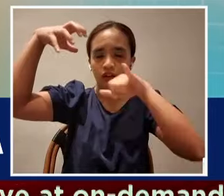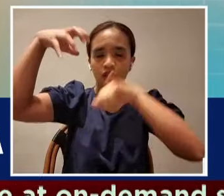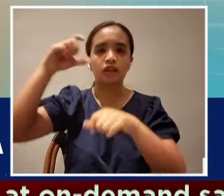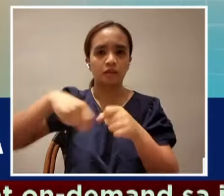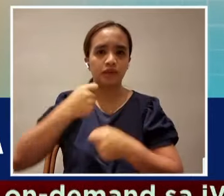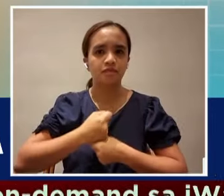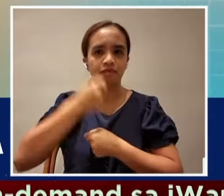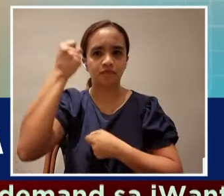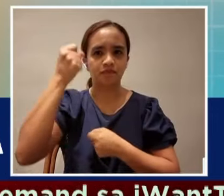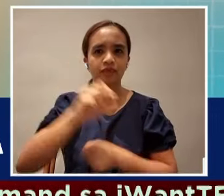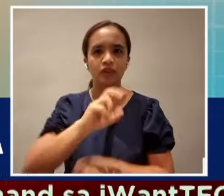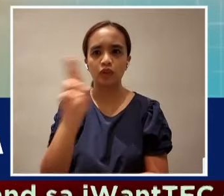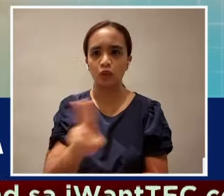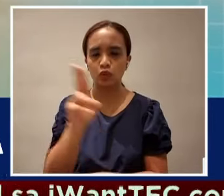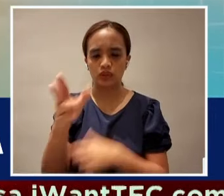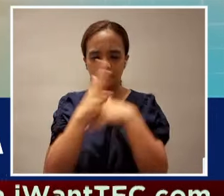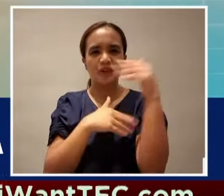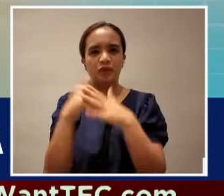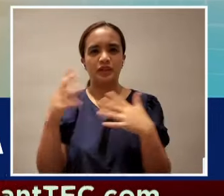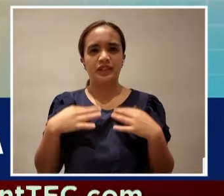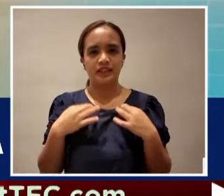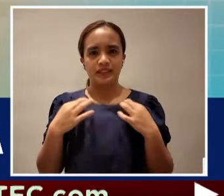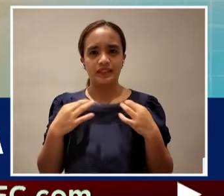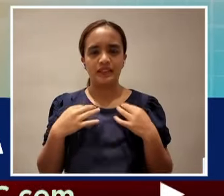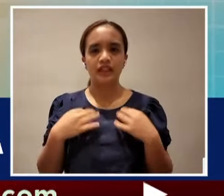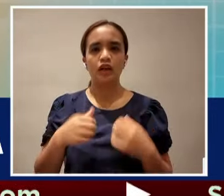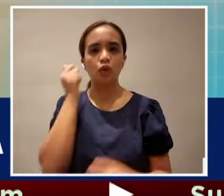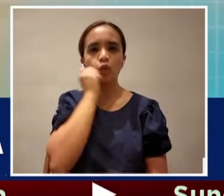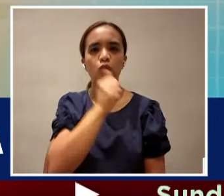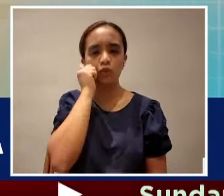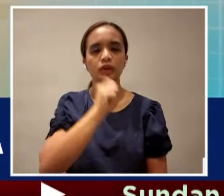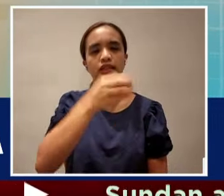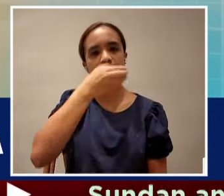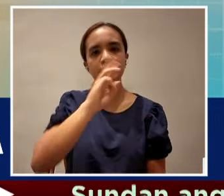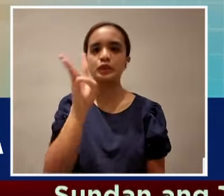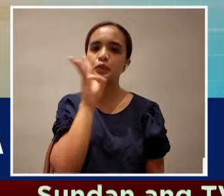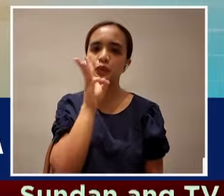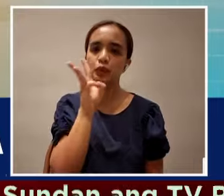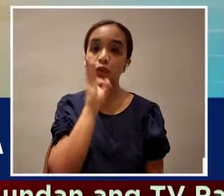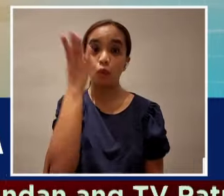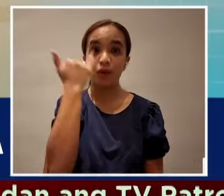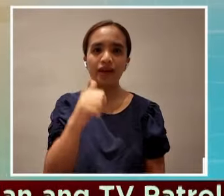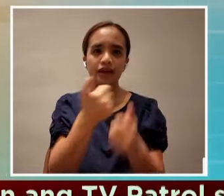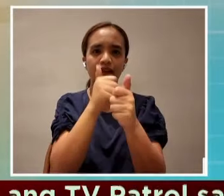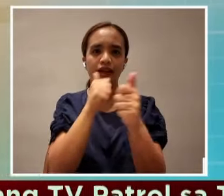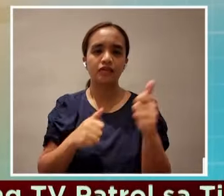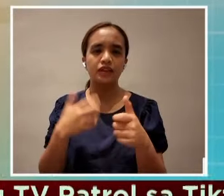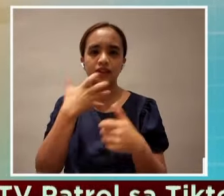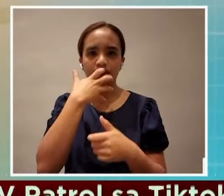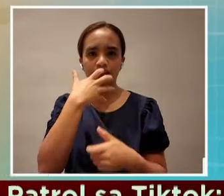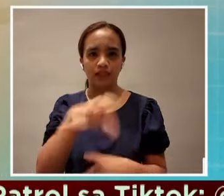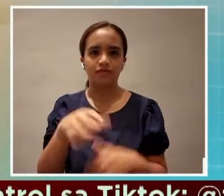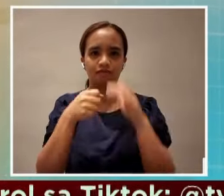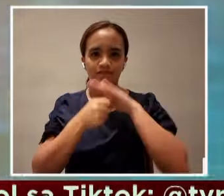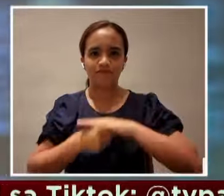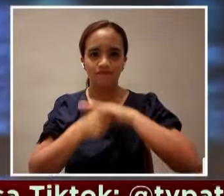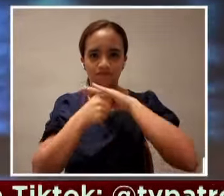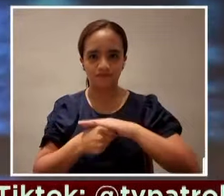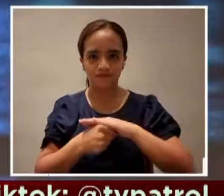magsuot ng komportableng damit at dalasan ang pag-inom ng tubig para iwas heat stress.